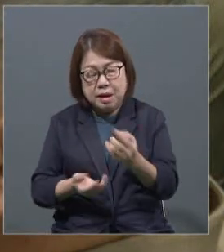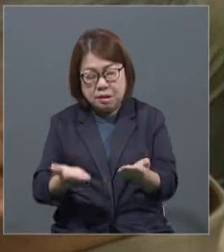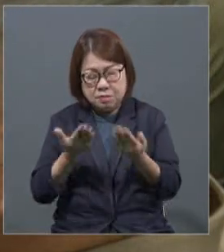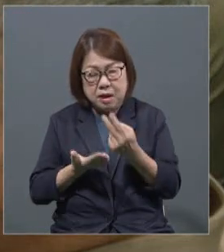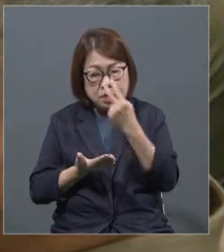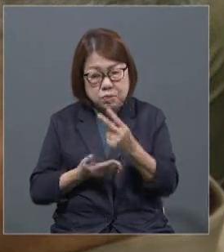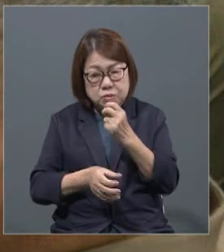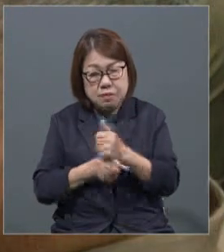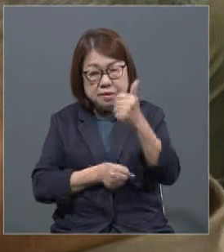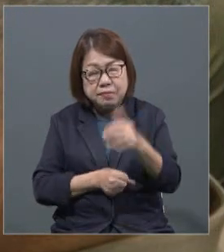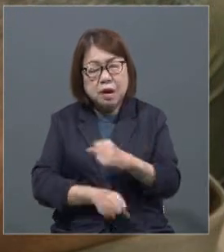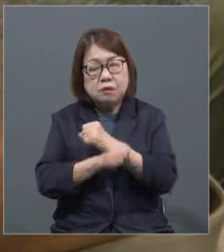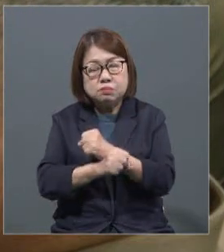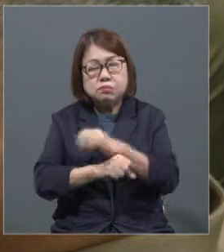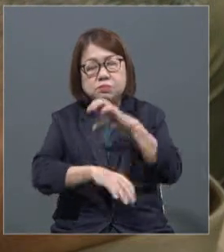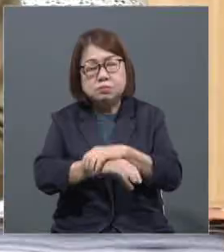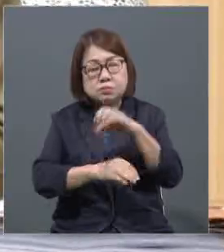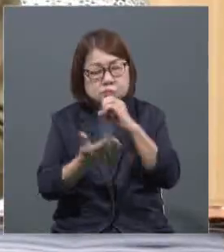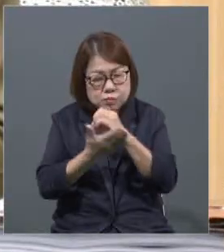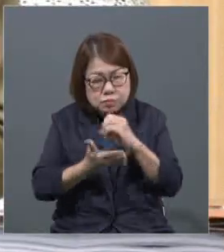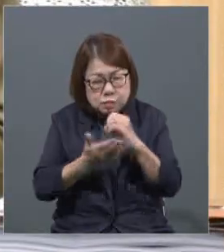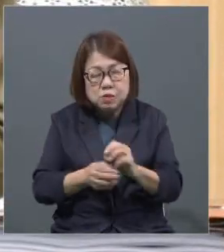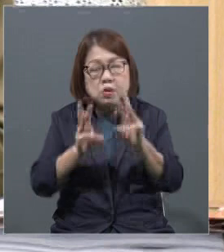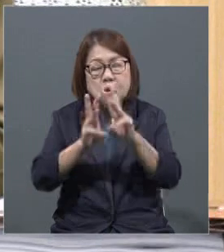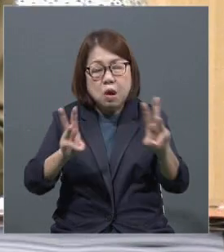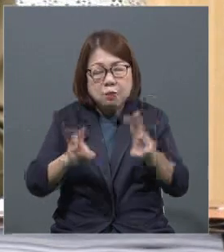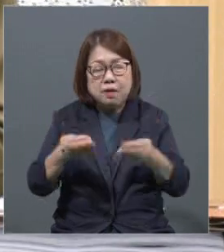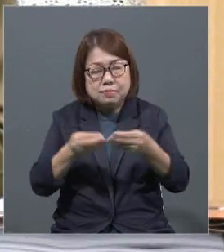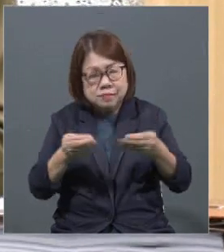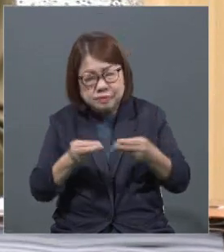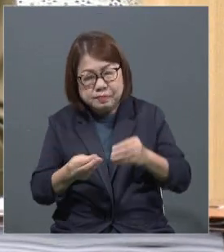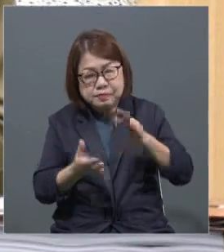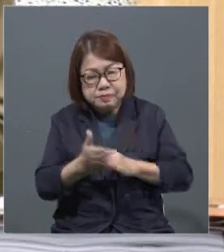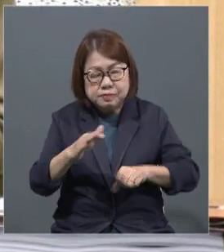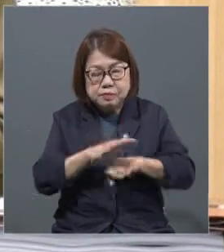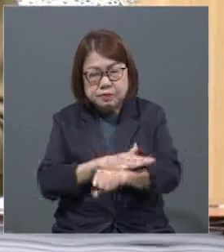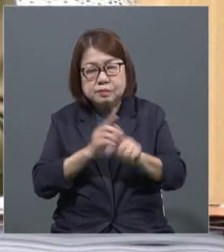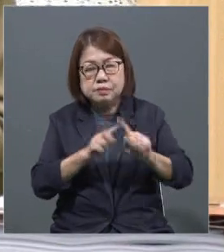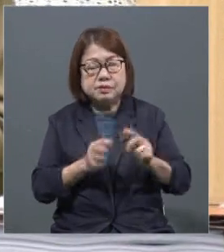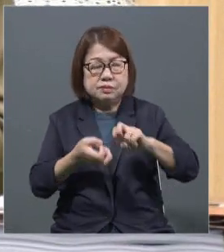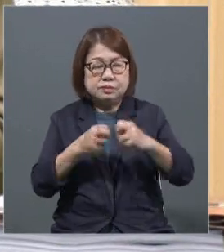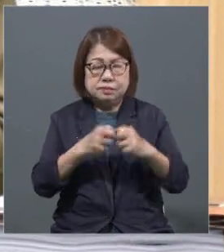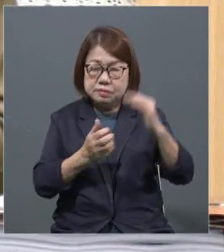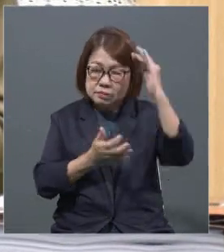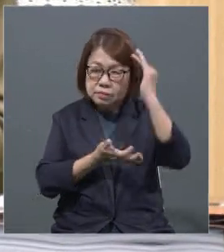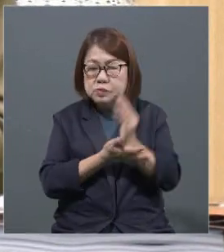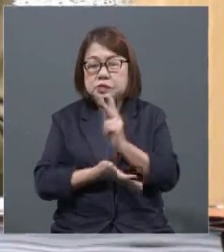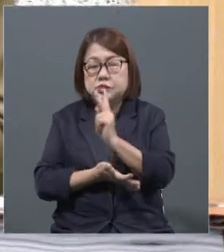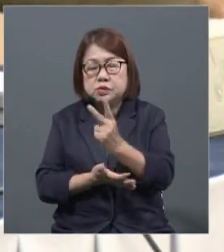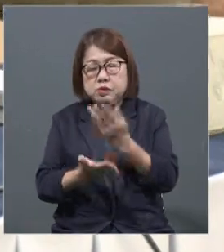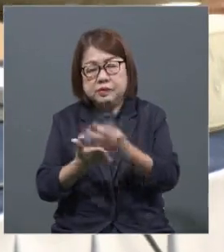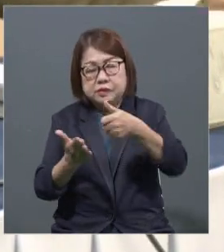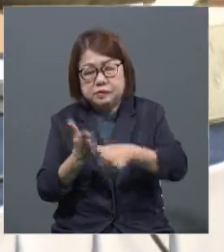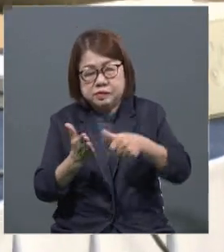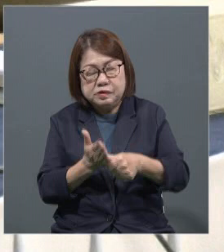กันปรับปรามยาเสพติดเว็บไซต์พนันออนไลน์อาชกรรมออนไลน์แก้ไขปัญหาหนี้ตำรวจการดูแลความสะดวกให้กับนักท่องเที่ยวแล้วก็เรื่องชาวต่าง